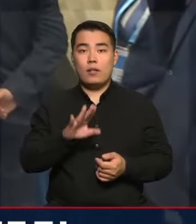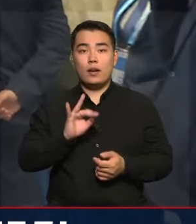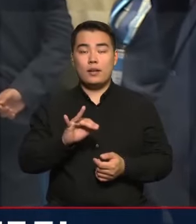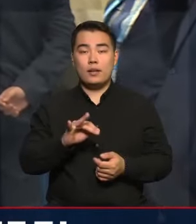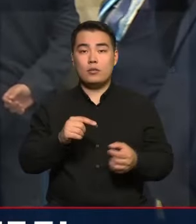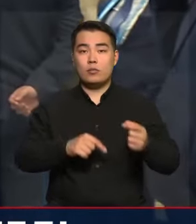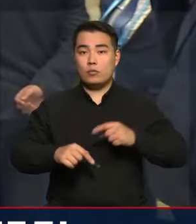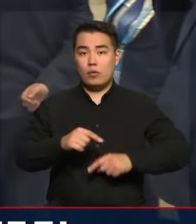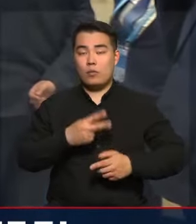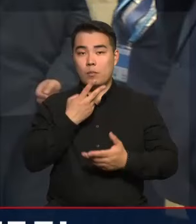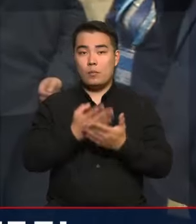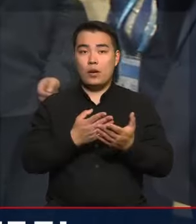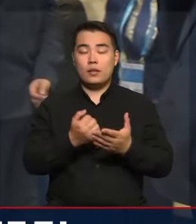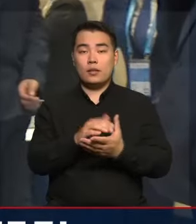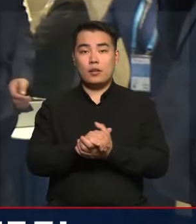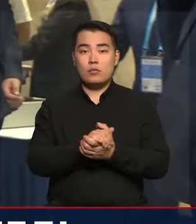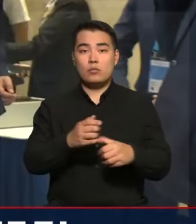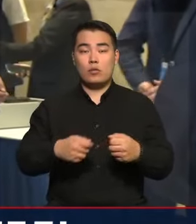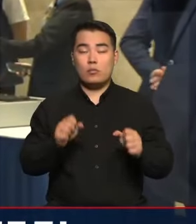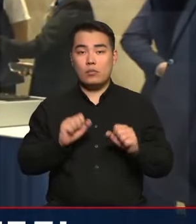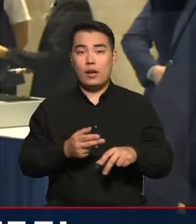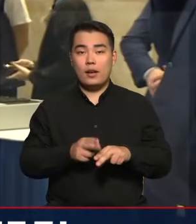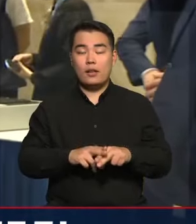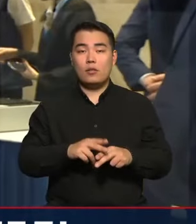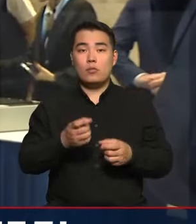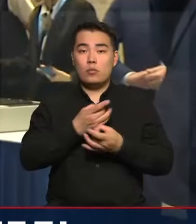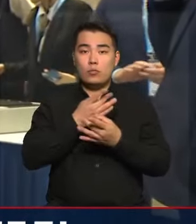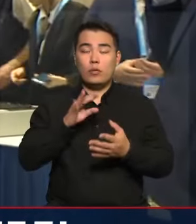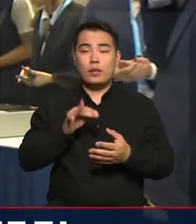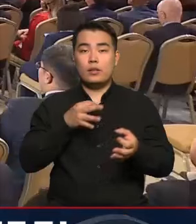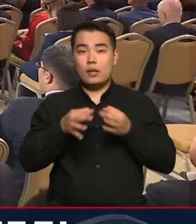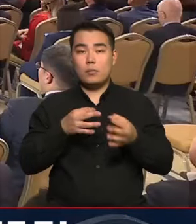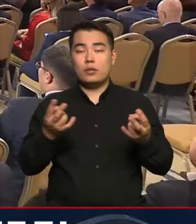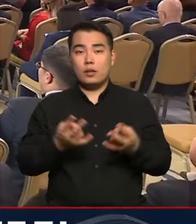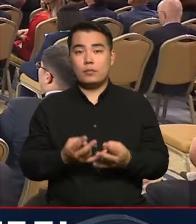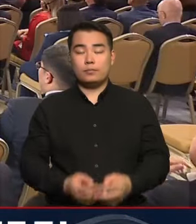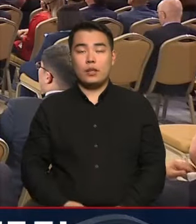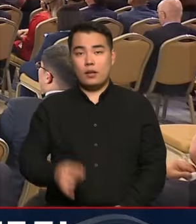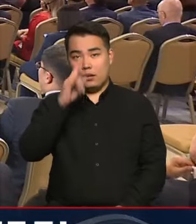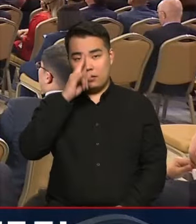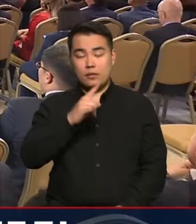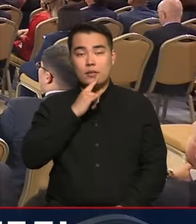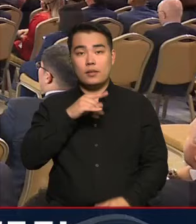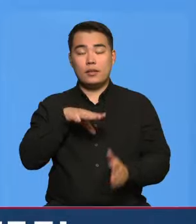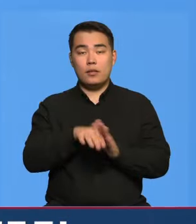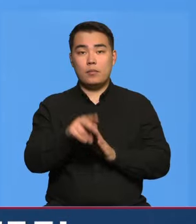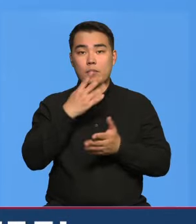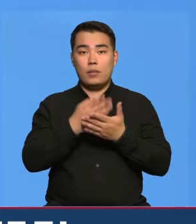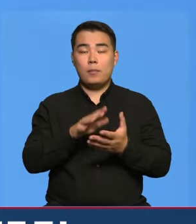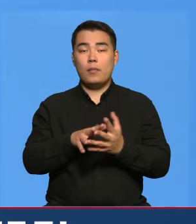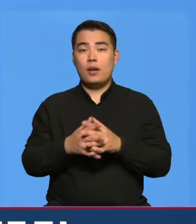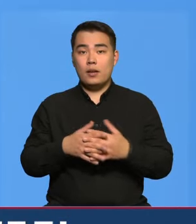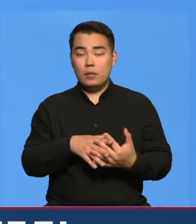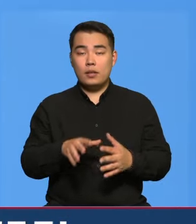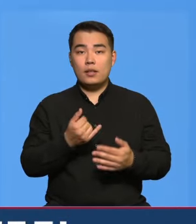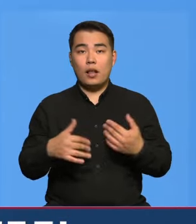көп векторлы саясат жүргізе алады. Ол үшін үлкен саяси даналық пен ерік қажет. Қазақстан жаһандық сын-қатерлермен күресте сырт қалған